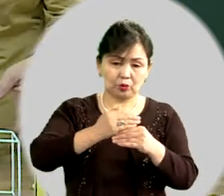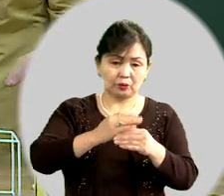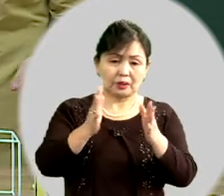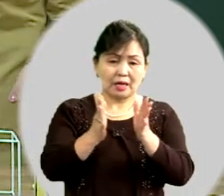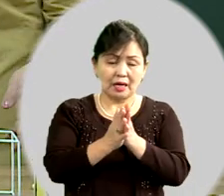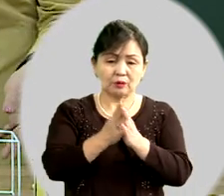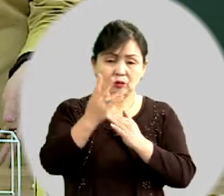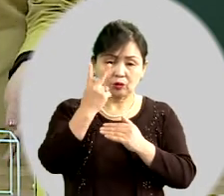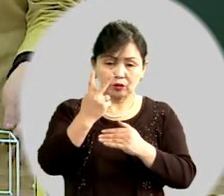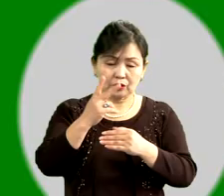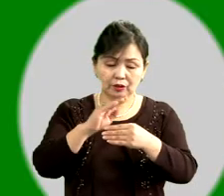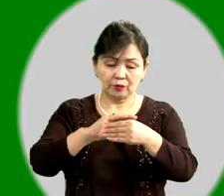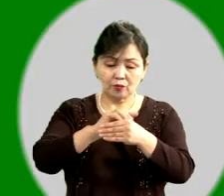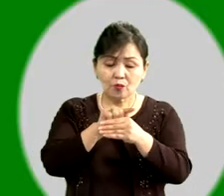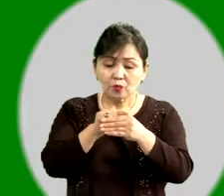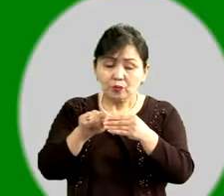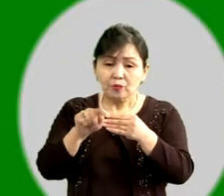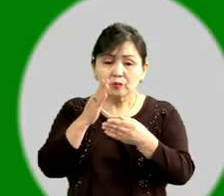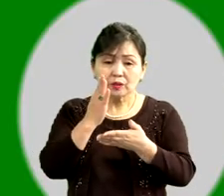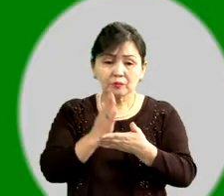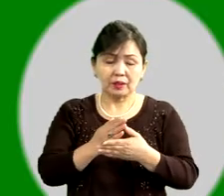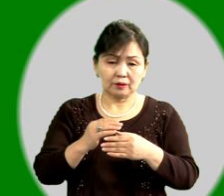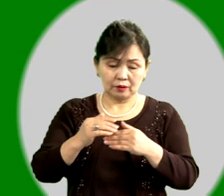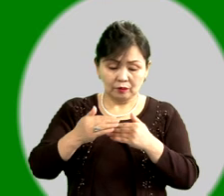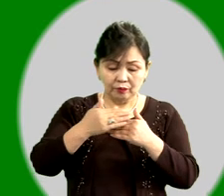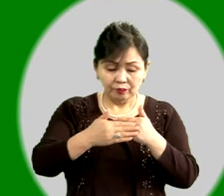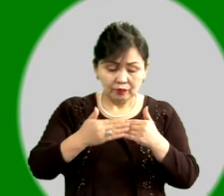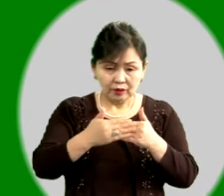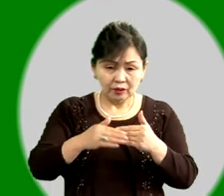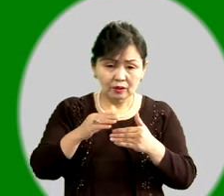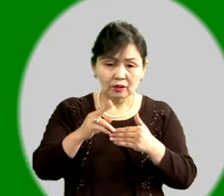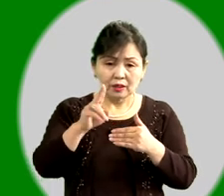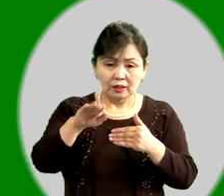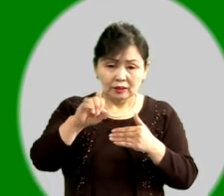12 ирмэг байгаа юм байна. Энэ заасан хэсэг бол кубийн талс.